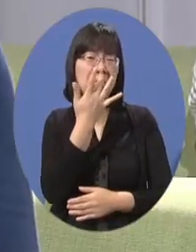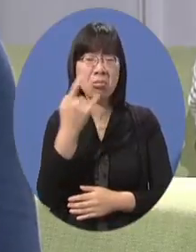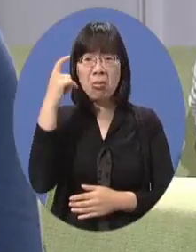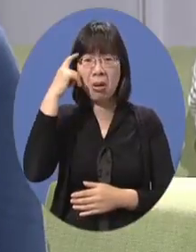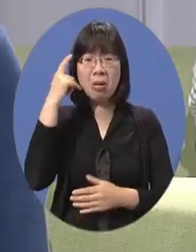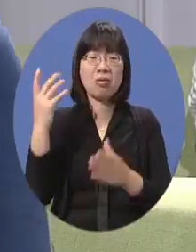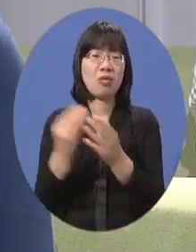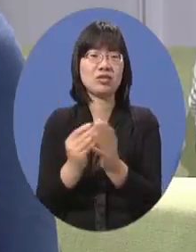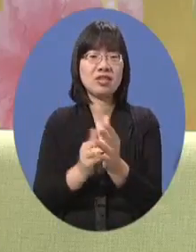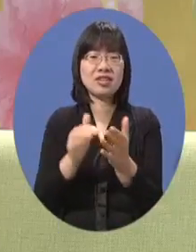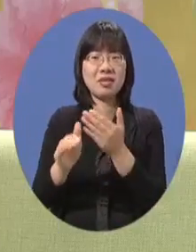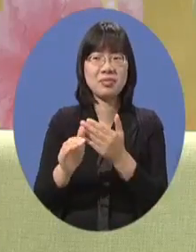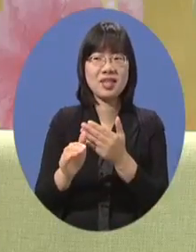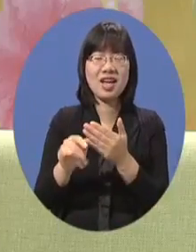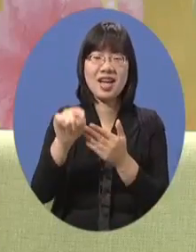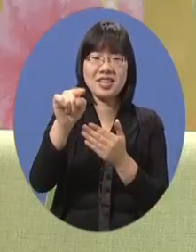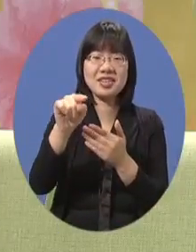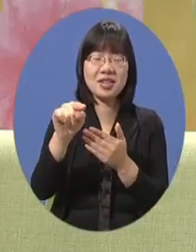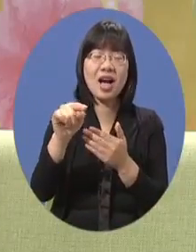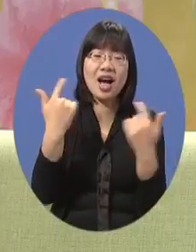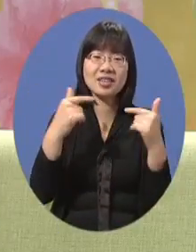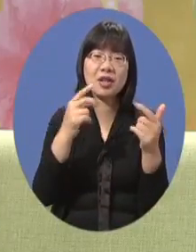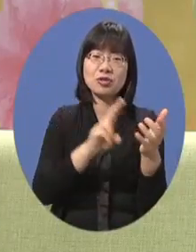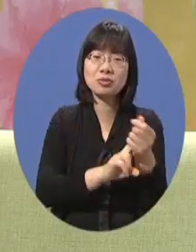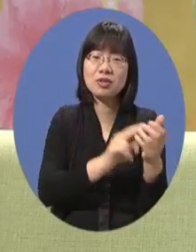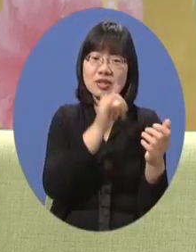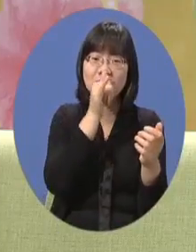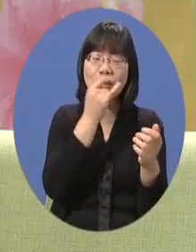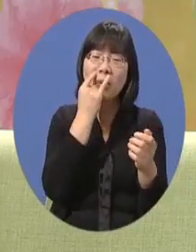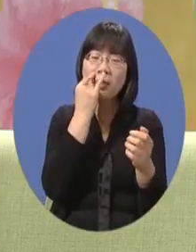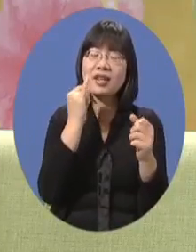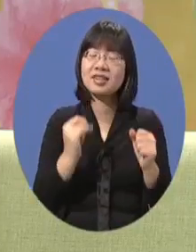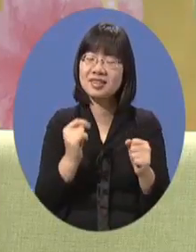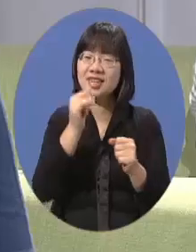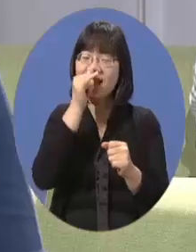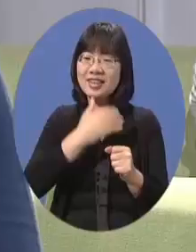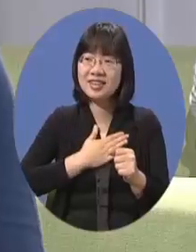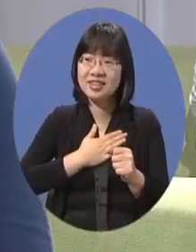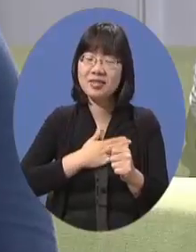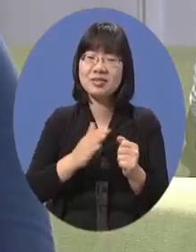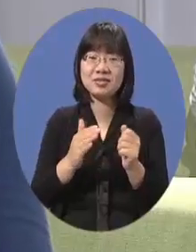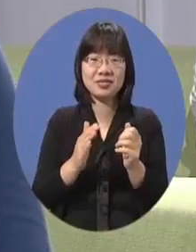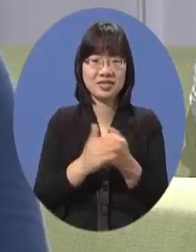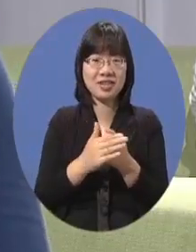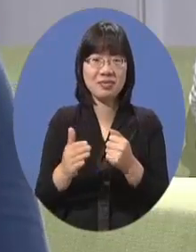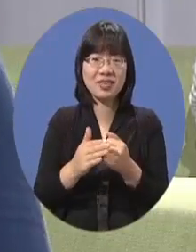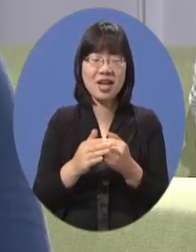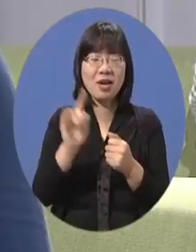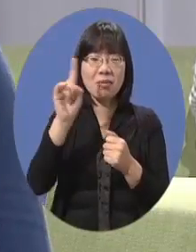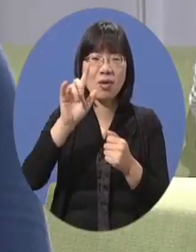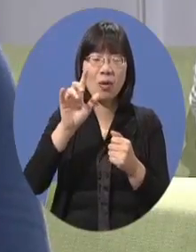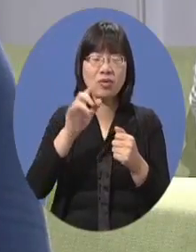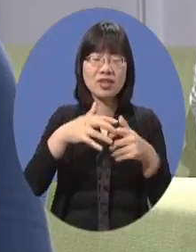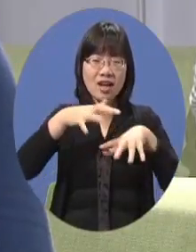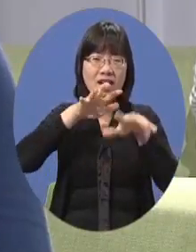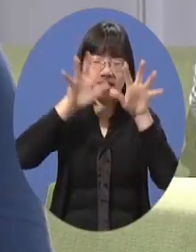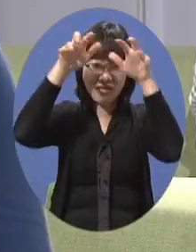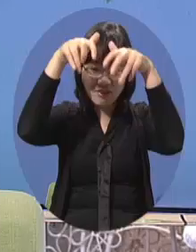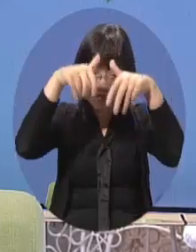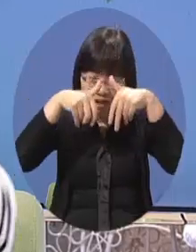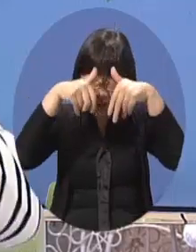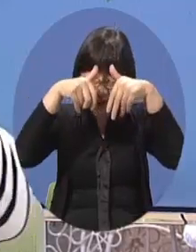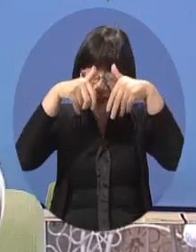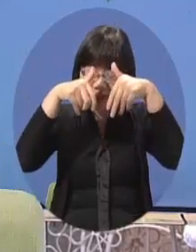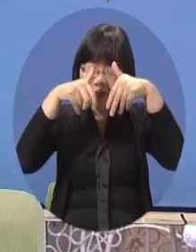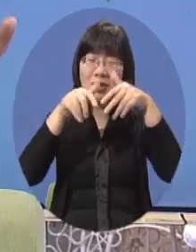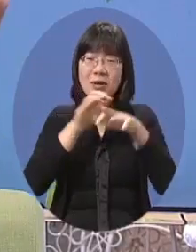이거 뒤에 엄마 얼굴은 늘 있다는 늘 걸 아니까 있다. 이렇게 하면 이제 웃지도 않아. 커튼 딱 가면 커튼 치우지. 아이 장난하지 마. 시시하다 그럴